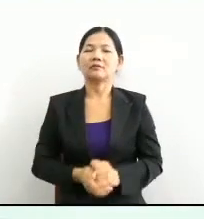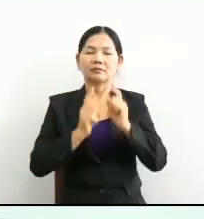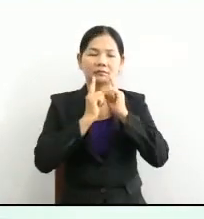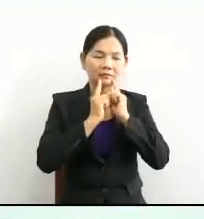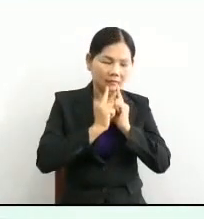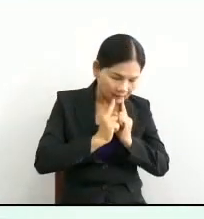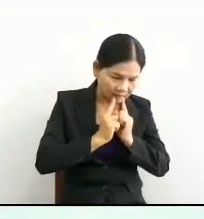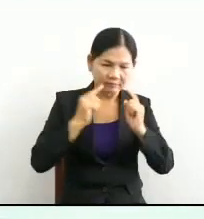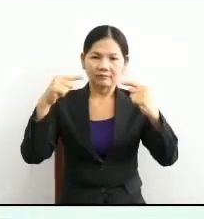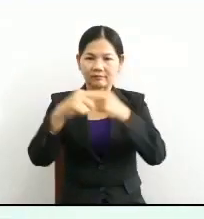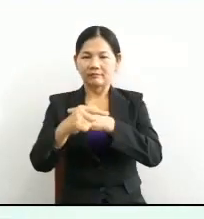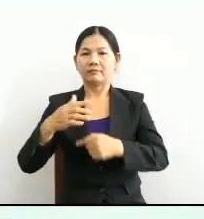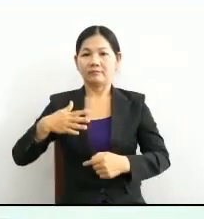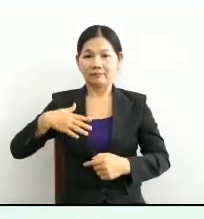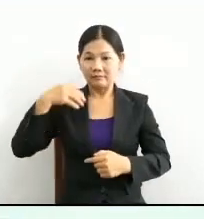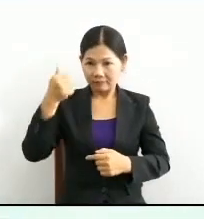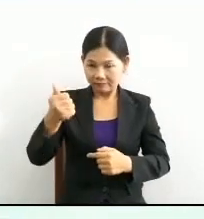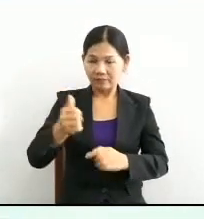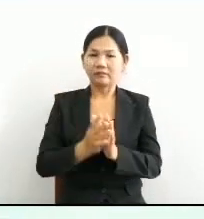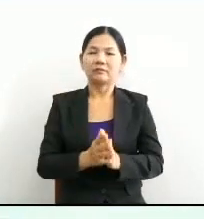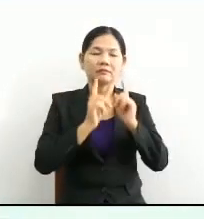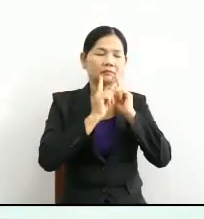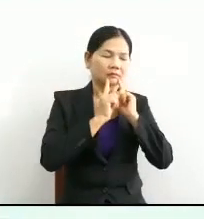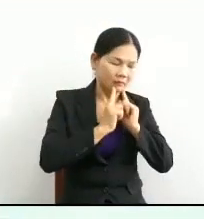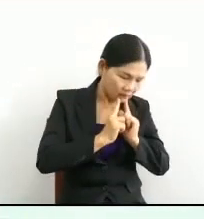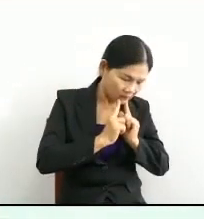tốt tôi nâng sọc con ăn được luôn